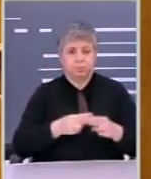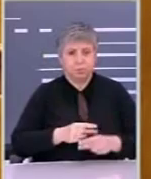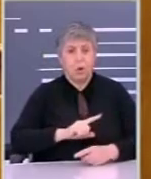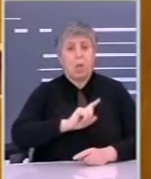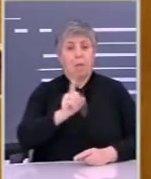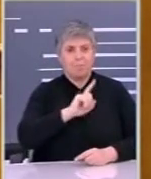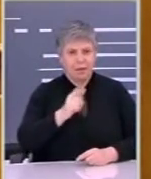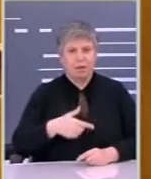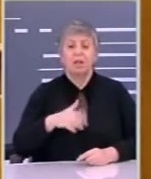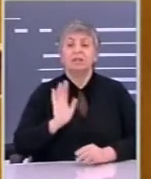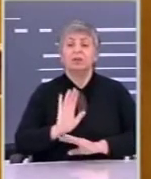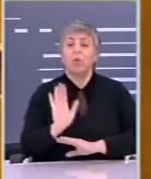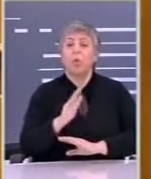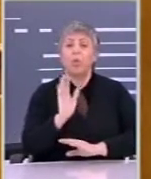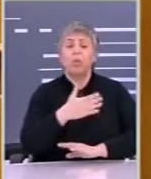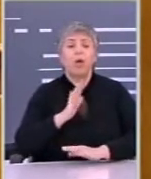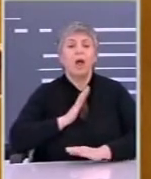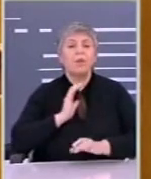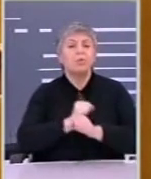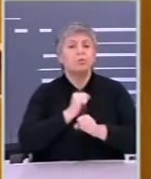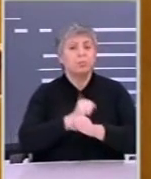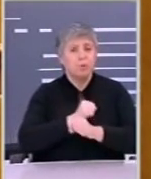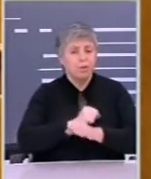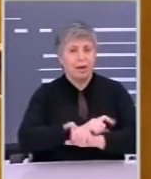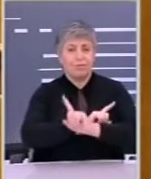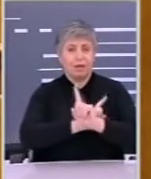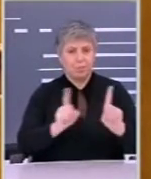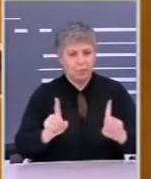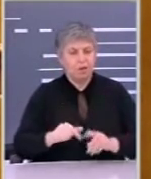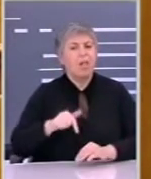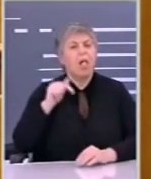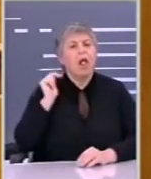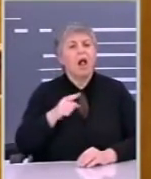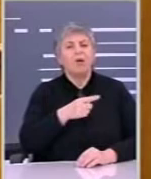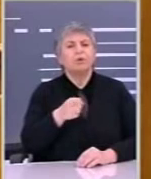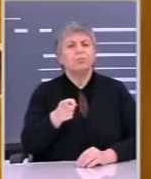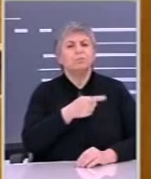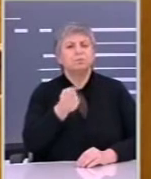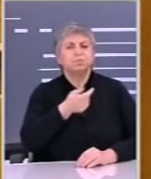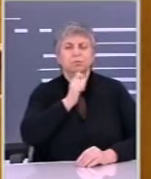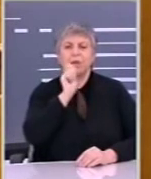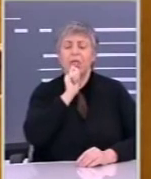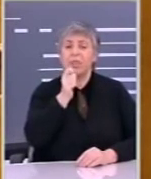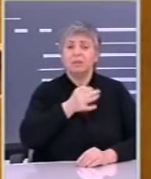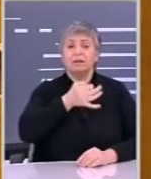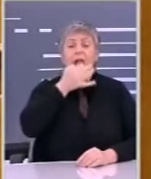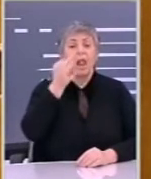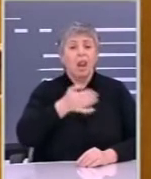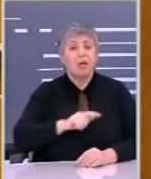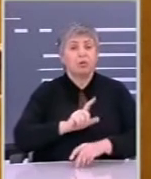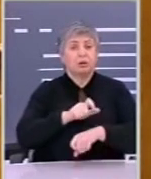οι Β εργαζόμενοι. Πώς δικαιολογούσανε διαρκώς τις πιο σκληρές πολιτικές που γνώρισε αυτός εδώ ο